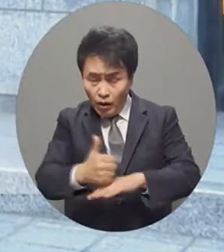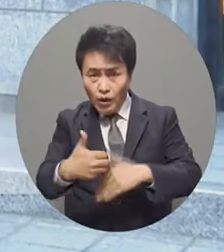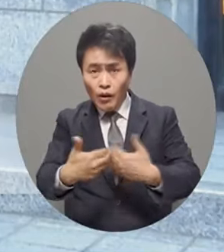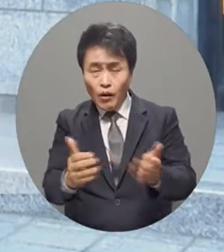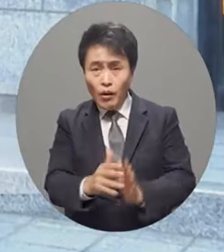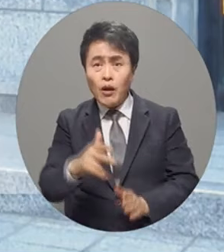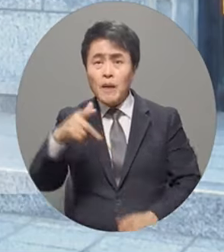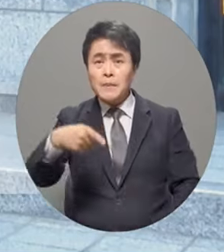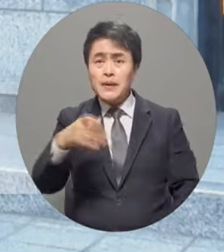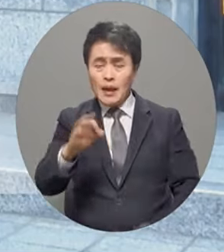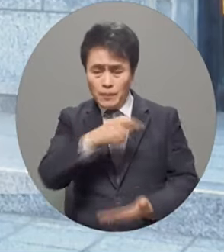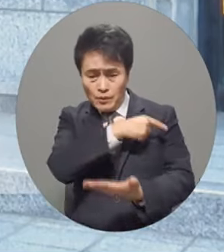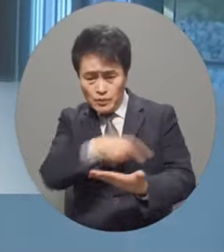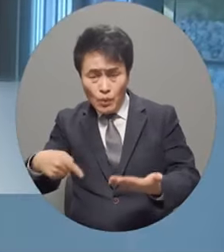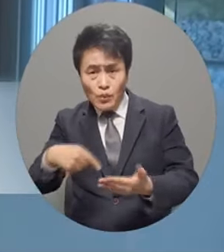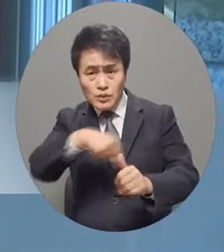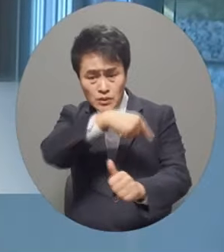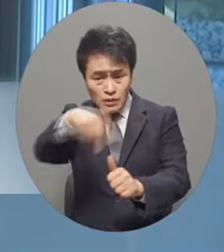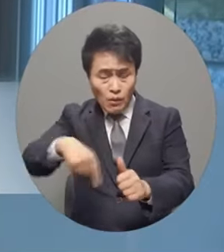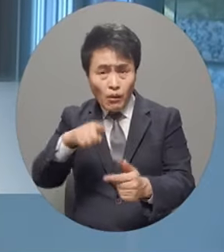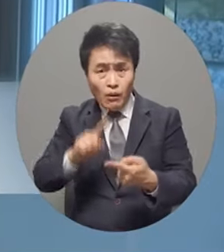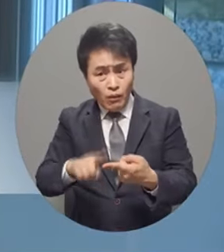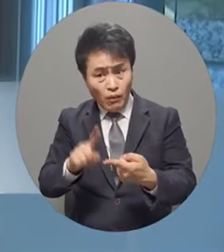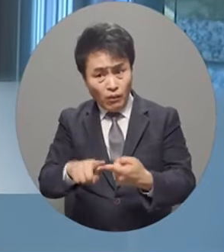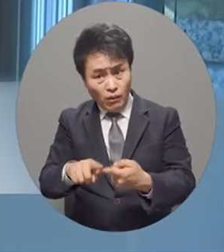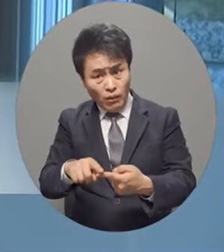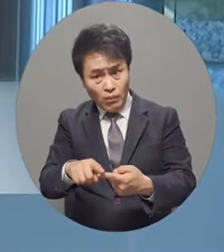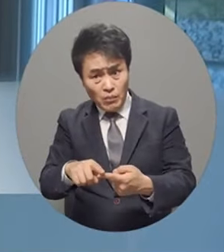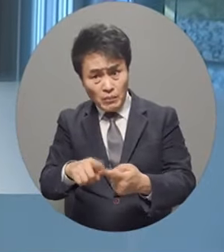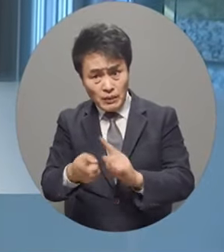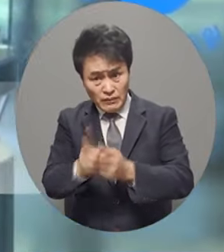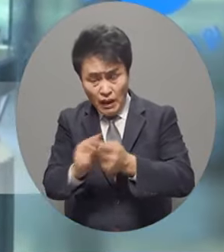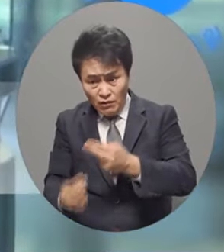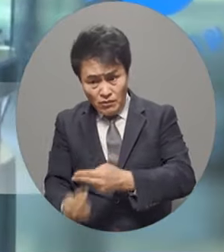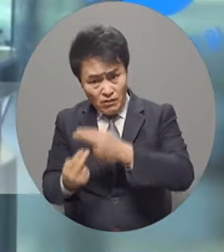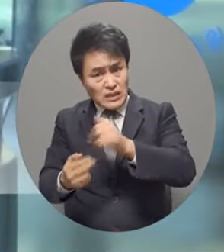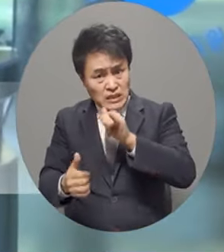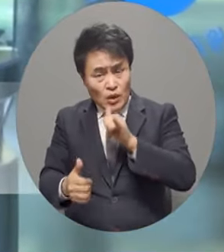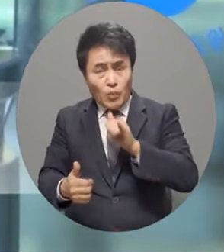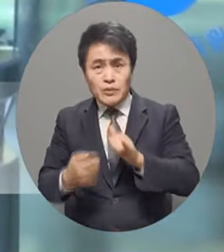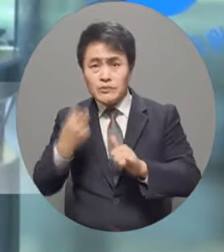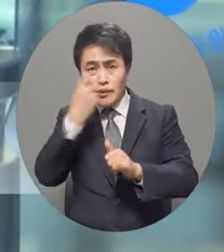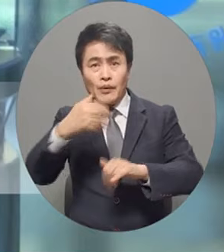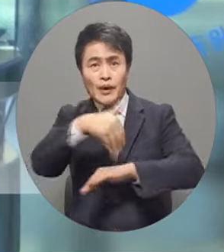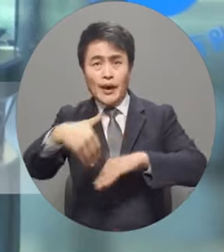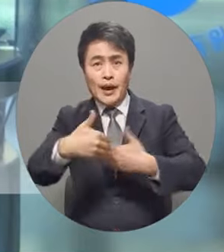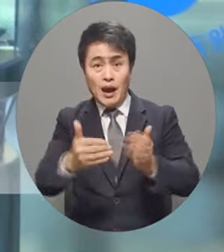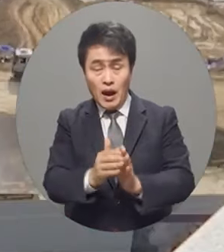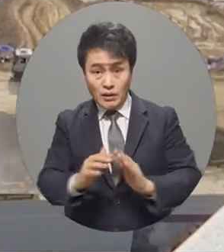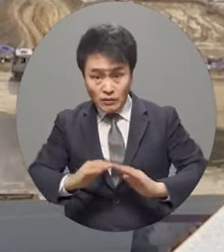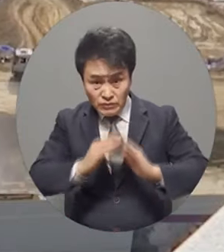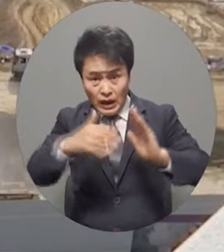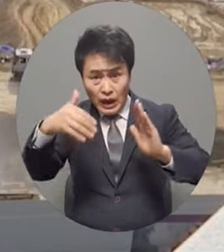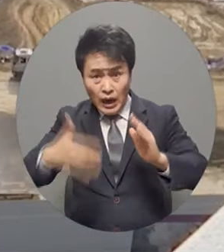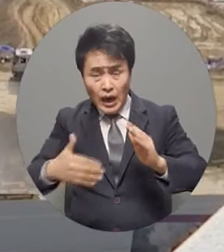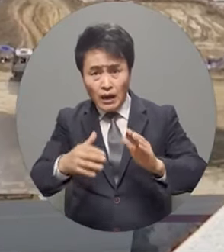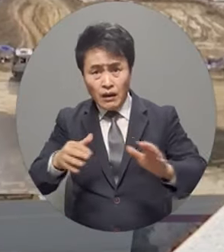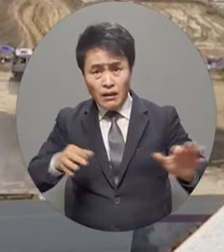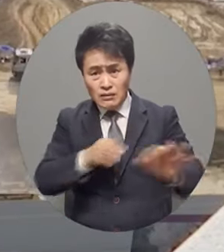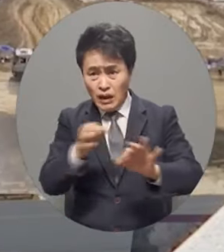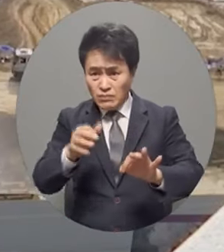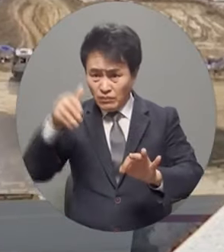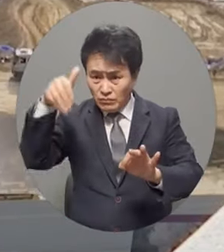손실 가능성에 맞춰 대손 충당금을 쌓았는지 일대의 점검도 진행하는데 미착공 PF 가운데 사업성이 낮은